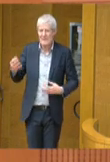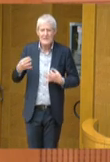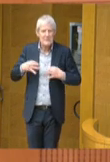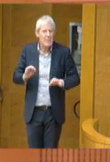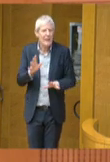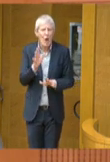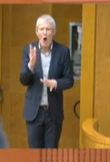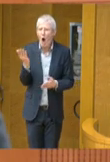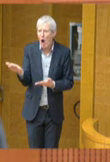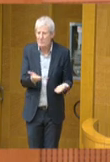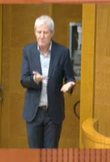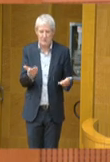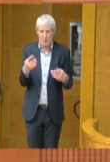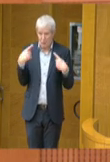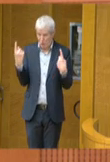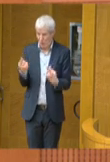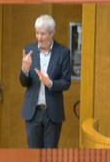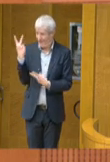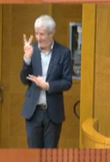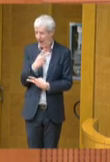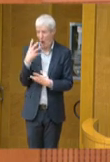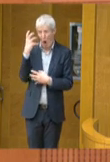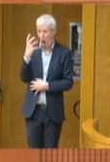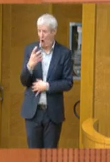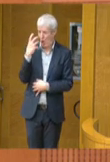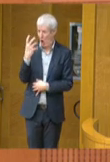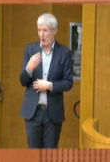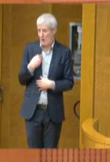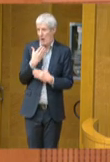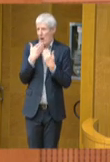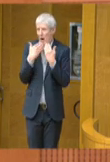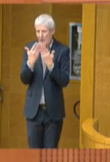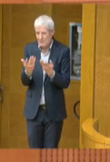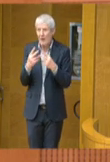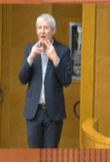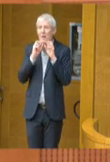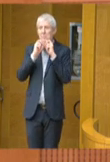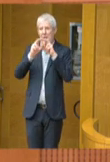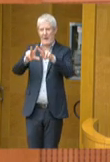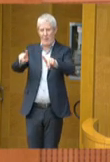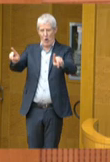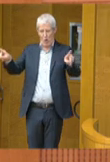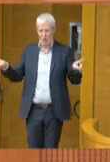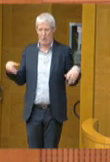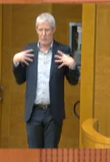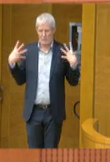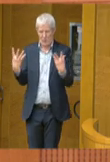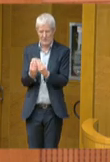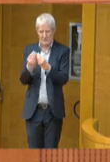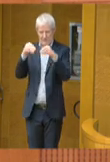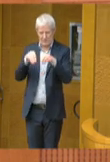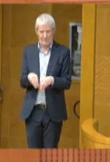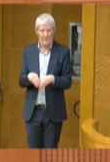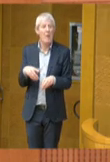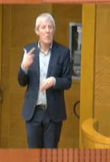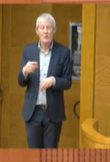partecipanti tutti. È con grande onore e profonda gratitudine che mi rivolgo a voi oggi, in questa seduta congiunta, in